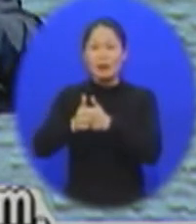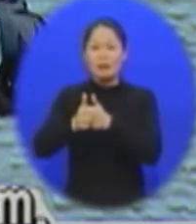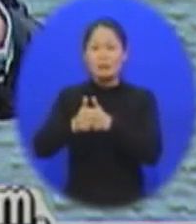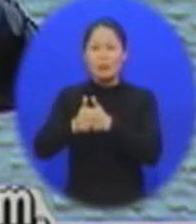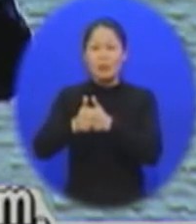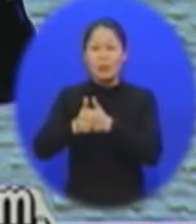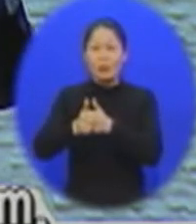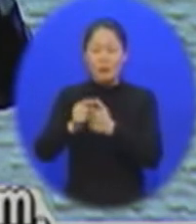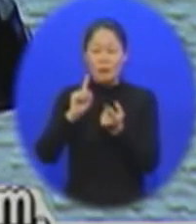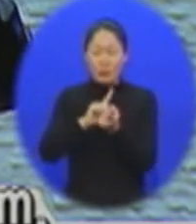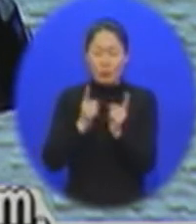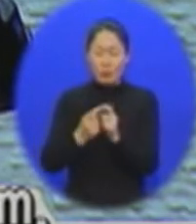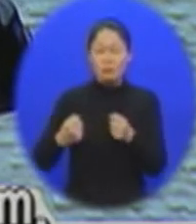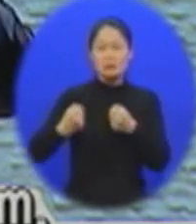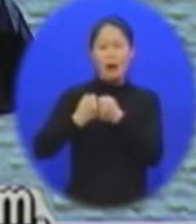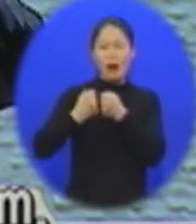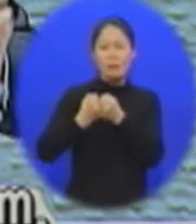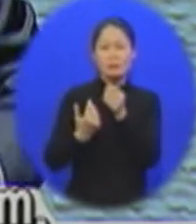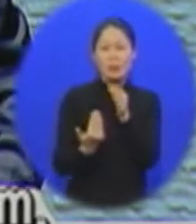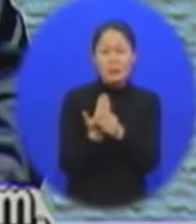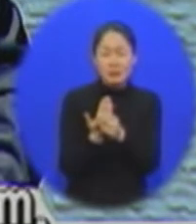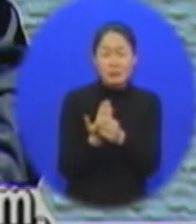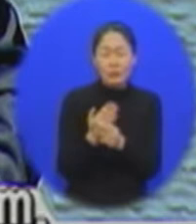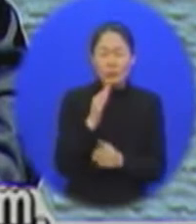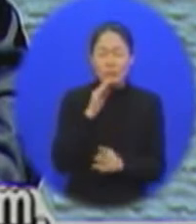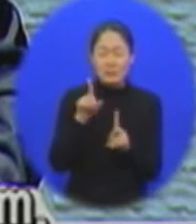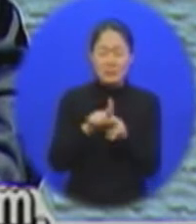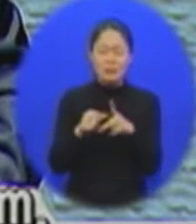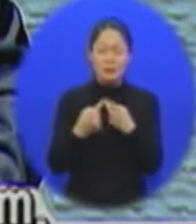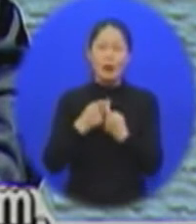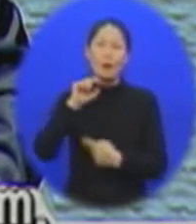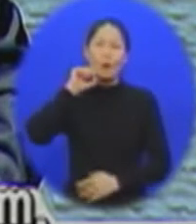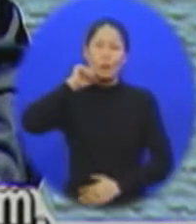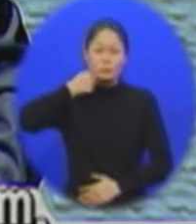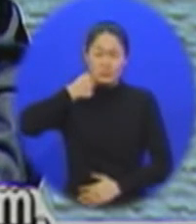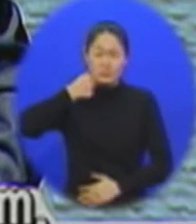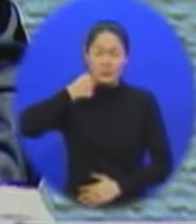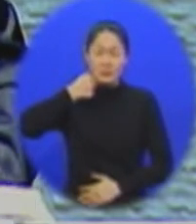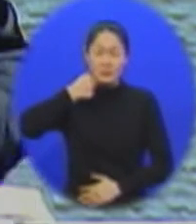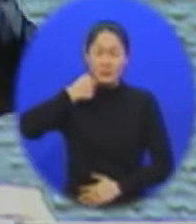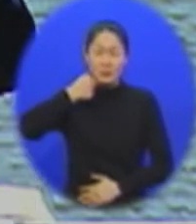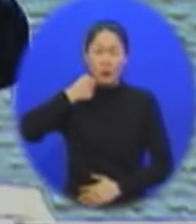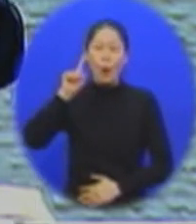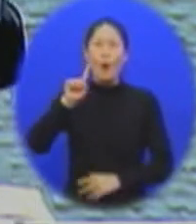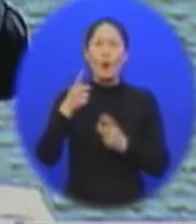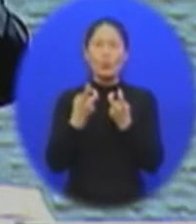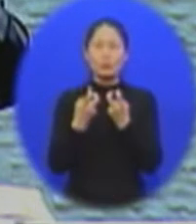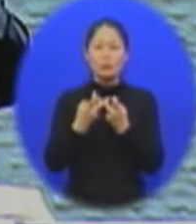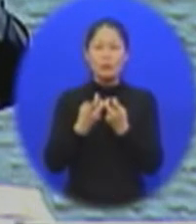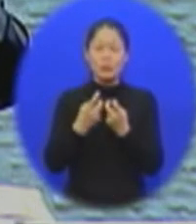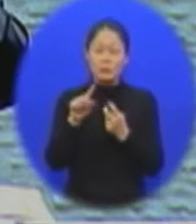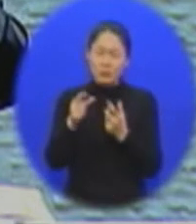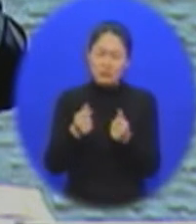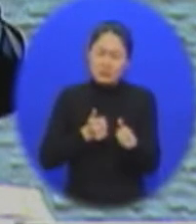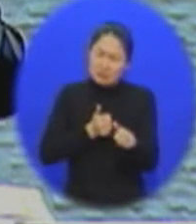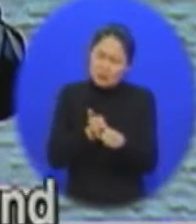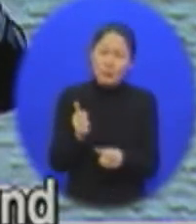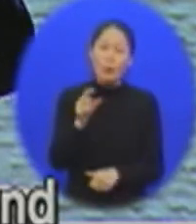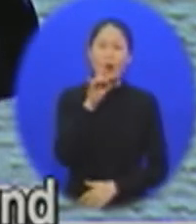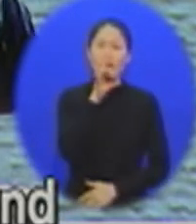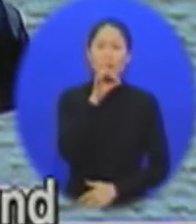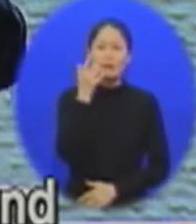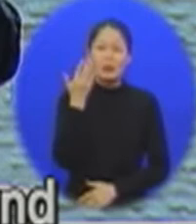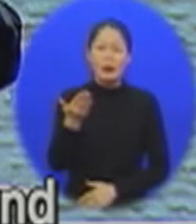싸움이 생긴다는 것은 정말 이해하기 어려운 거죠 어떻게 그게 극복이 안 되나요